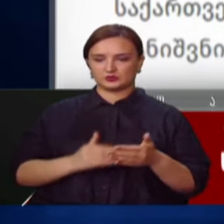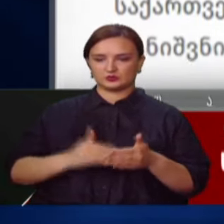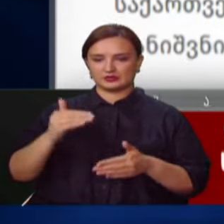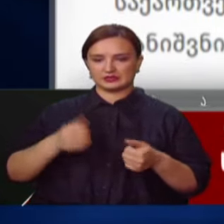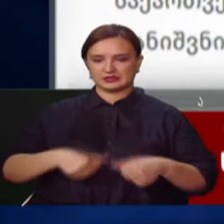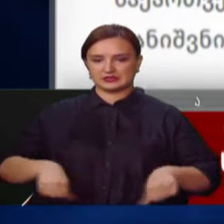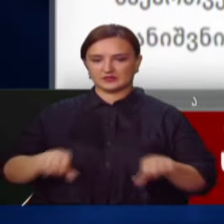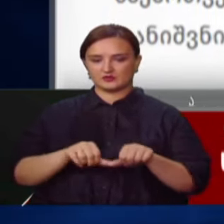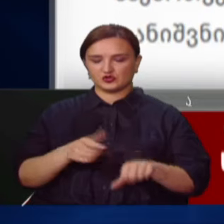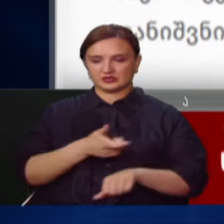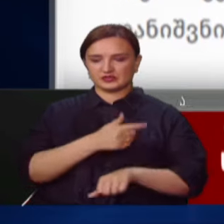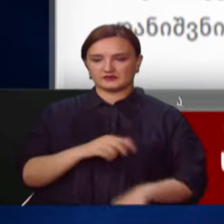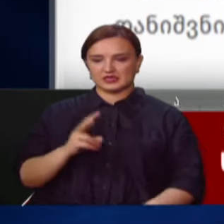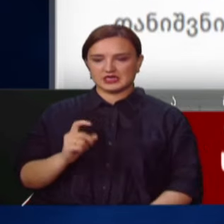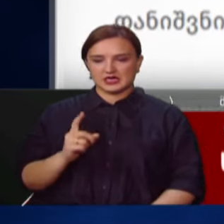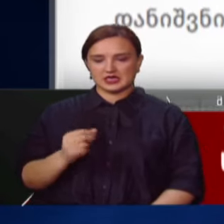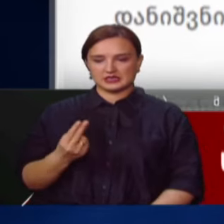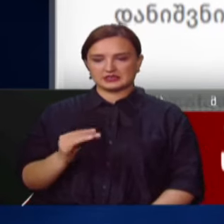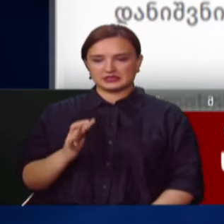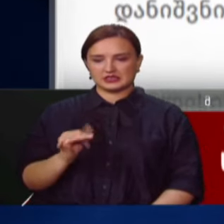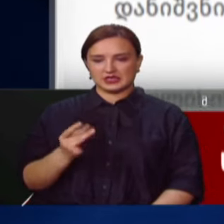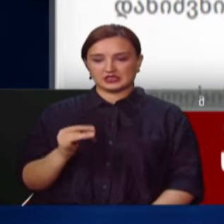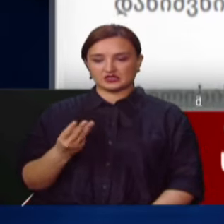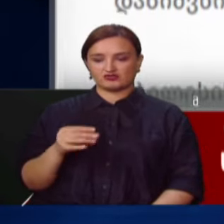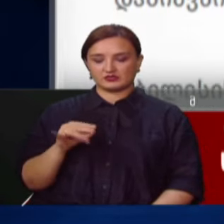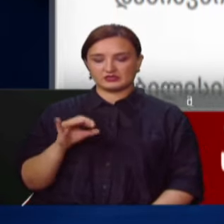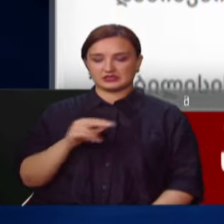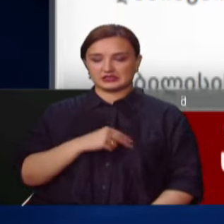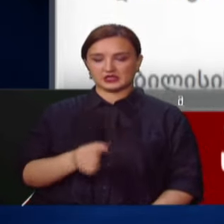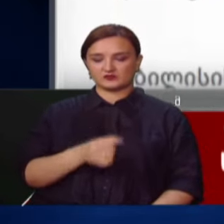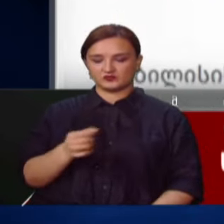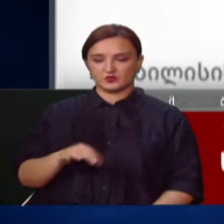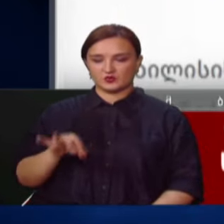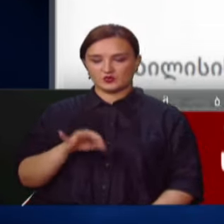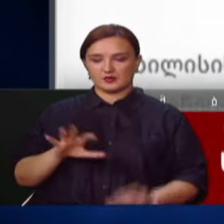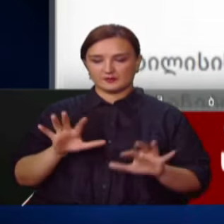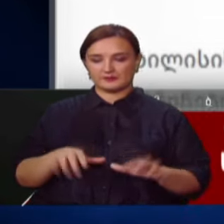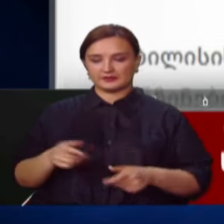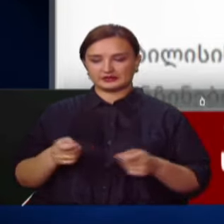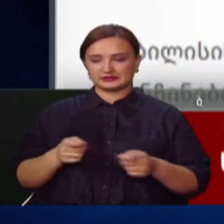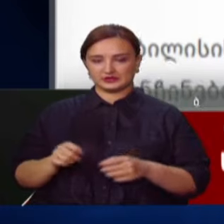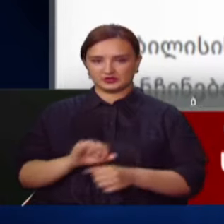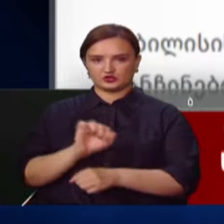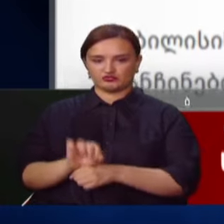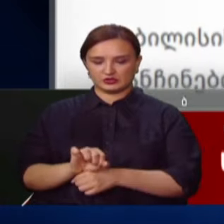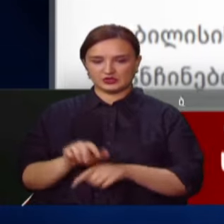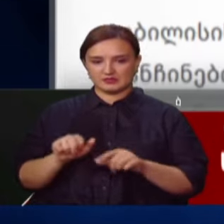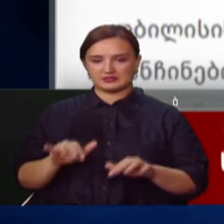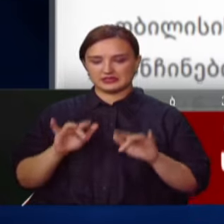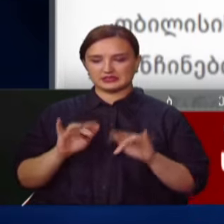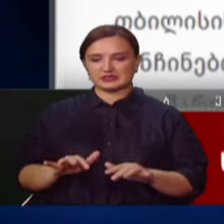უმაღლესი საბჭოს წევრად კახა ციქარიშვილის დანიშნვის შესახებ პრეზიდენტის განკარგულება შეაჩერა. ამასთან